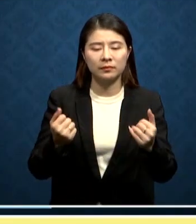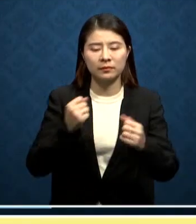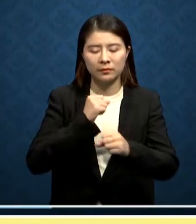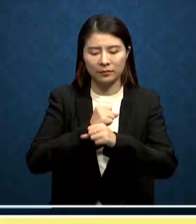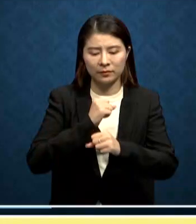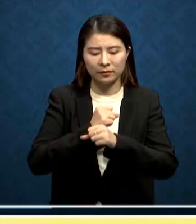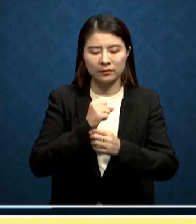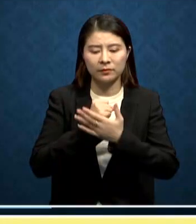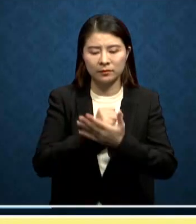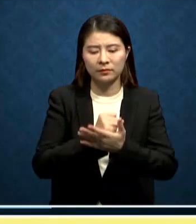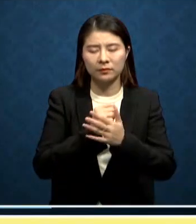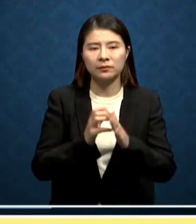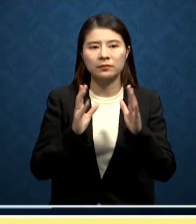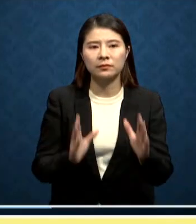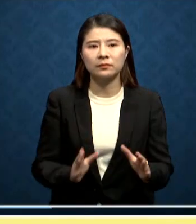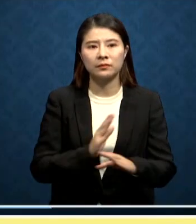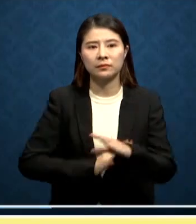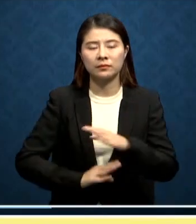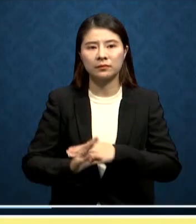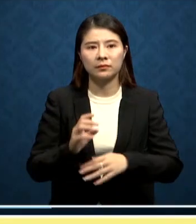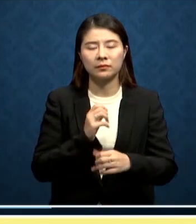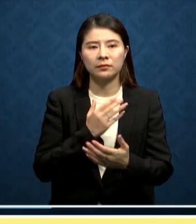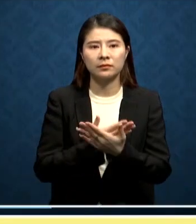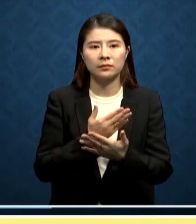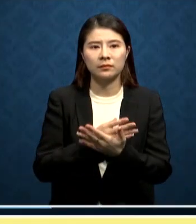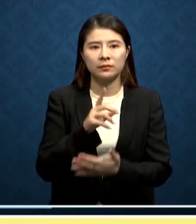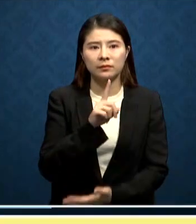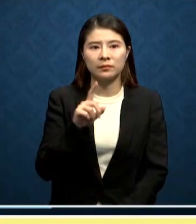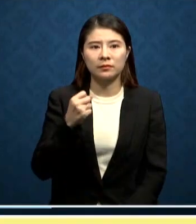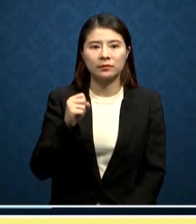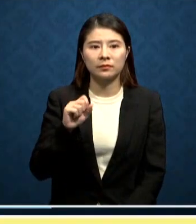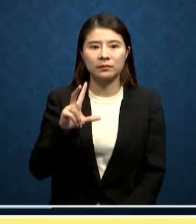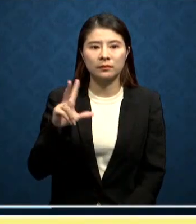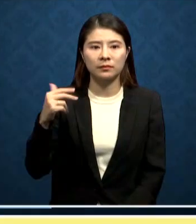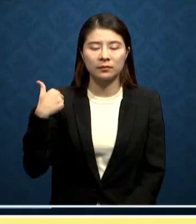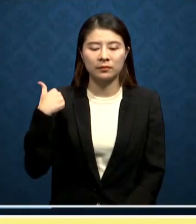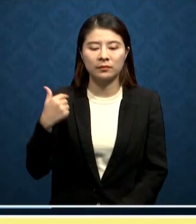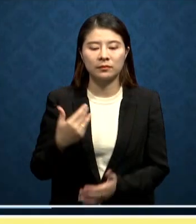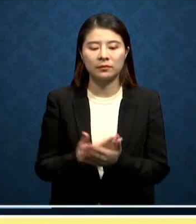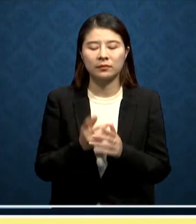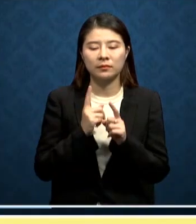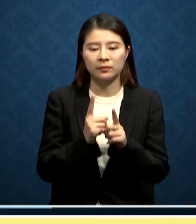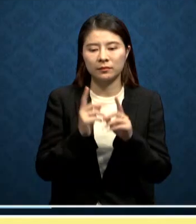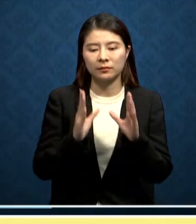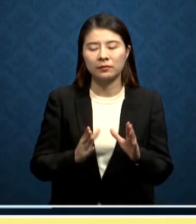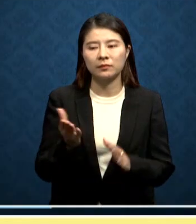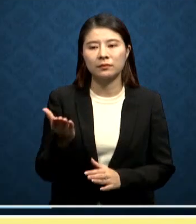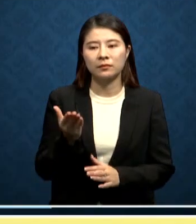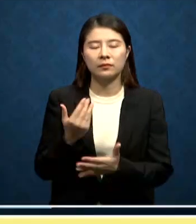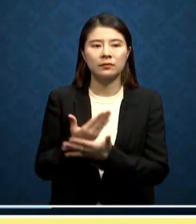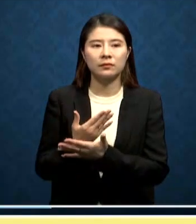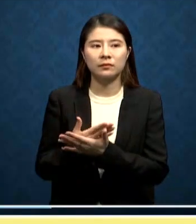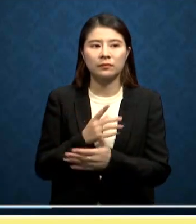เอ่อเป็นเงิน 113ล้านผมดูแล้วก็ครบจำนวนตามจำนวนคนที่เขาขอมานะครับ